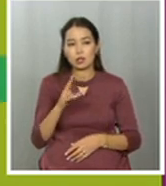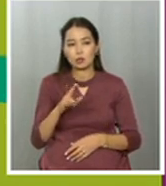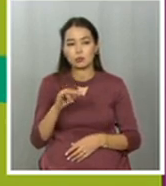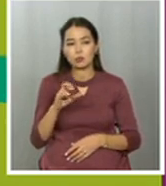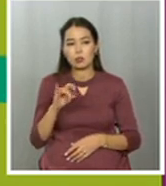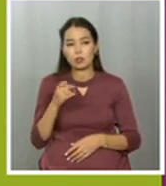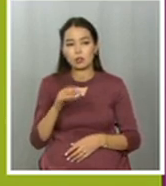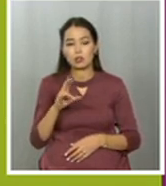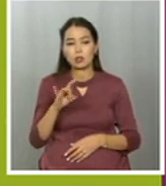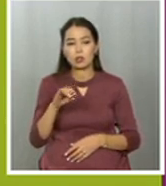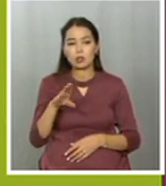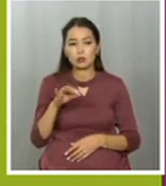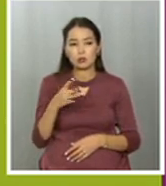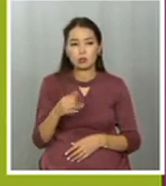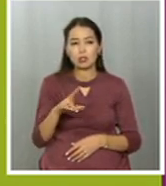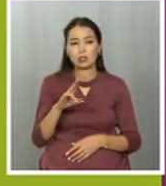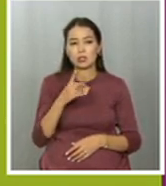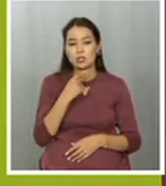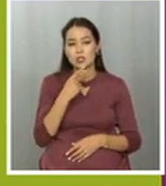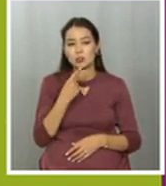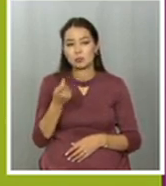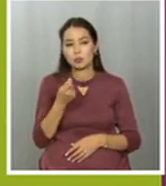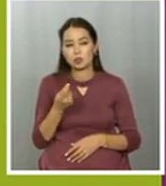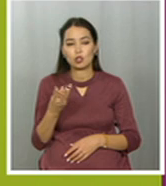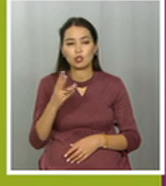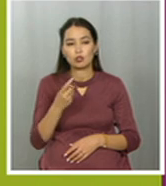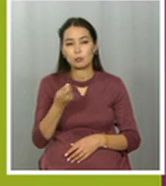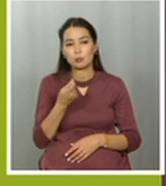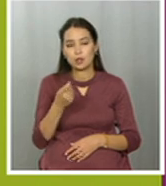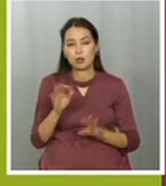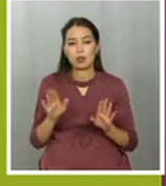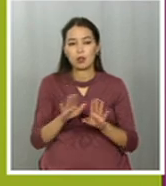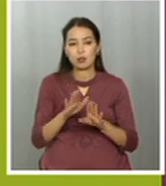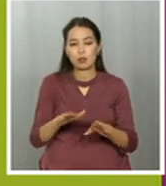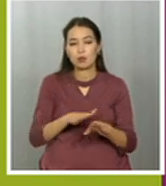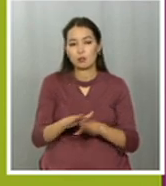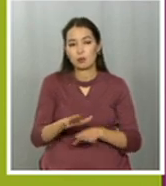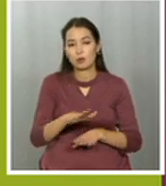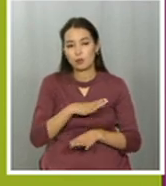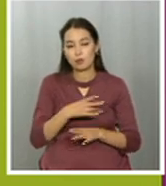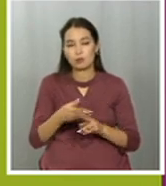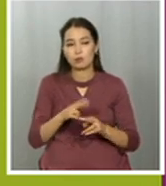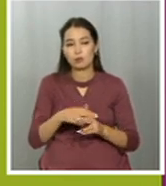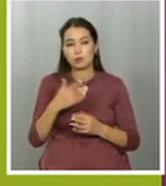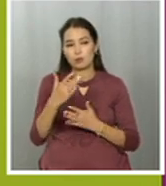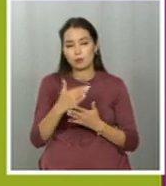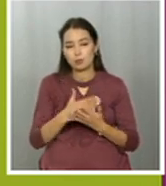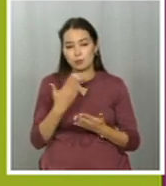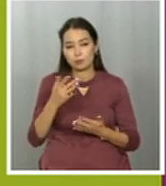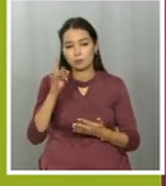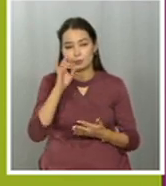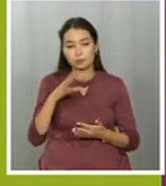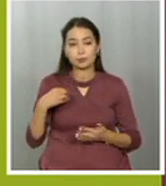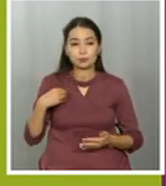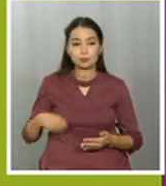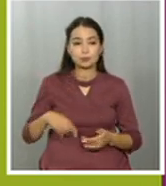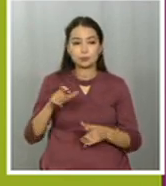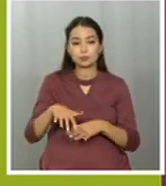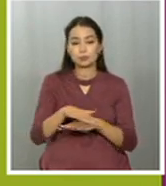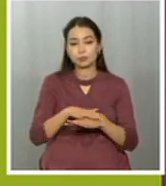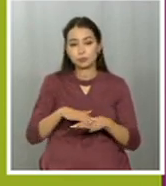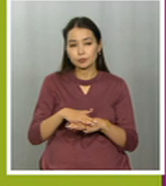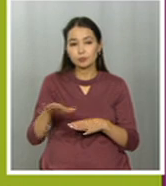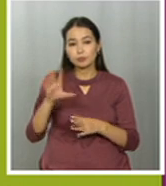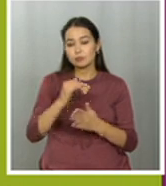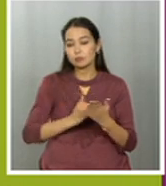торғай, қызыл бидай, үш бидай әндерін орындады. Қазақ әншісінің өнеріне тәнті болған француз халқы оған жоғары